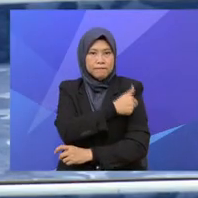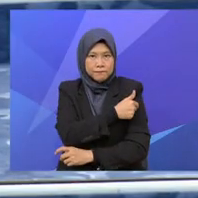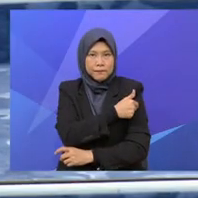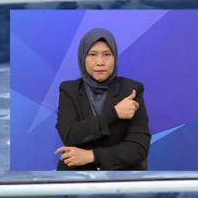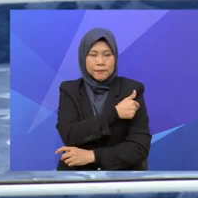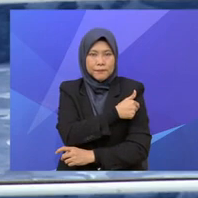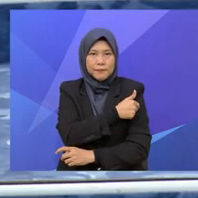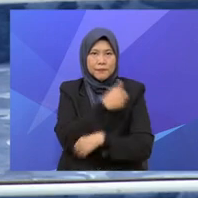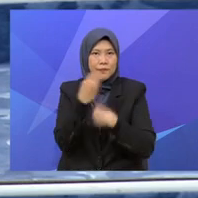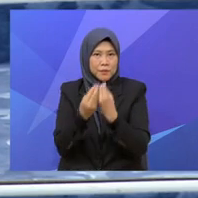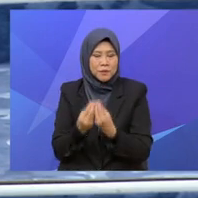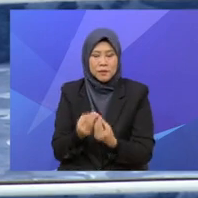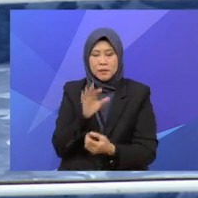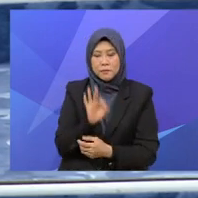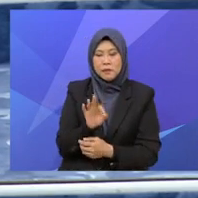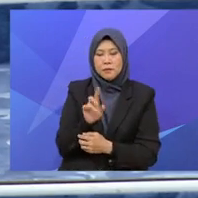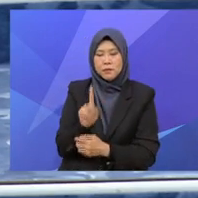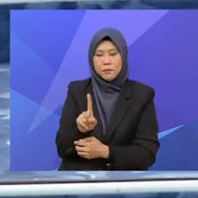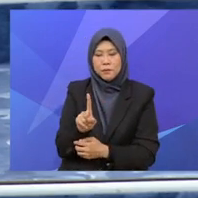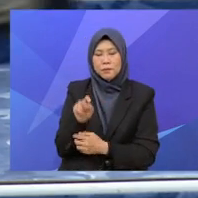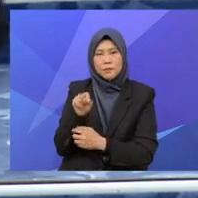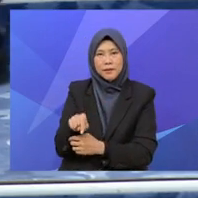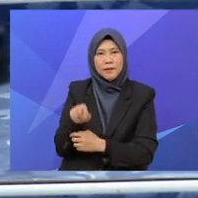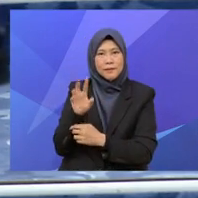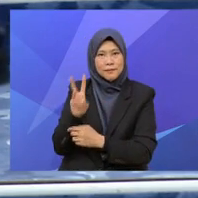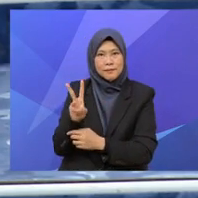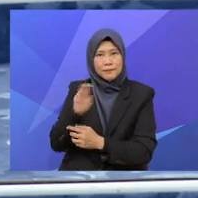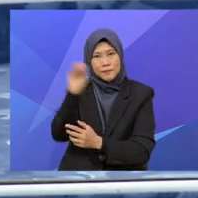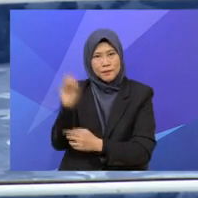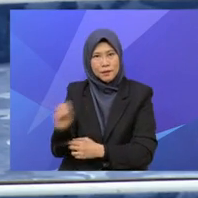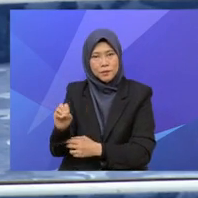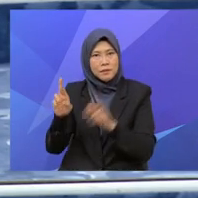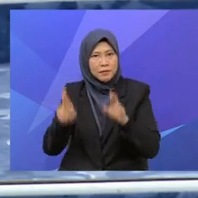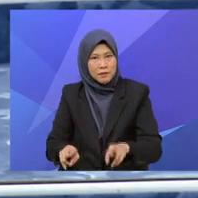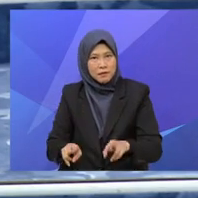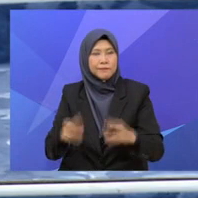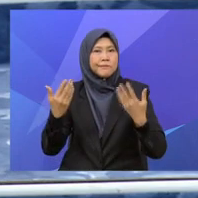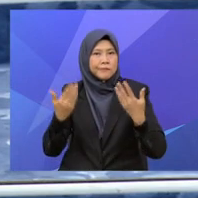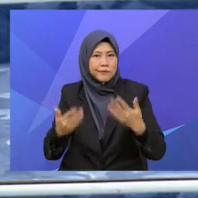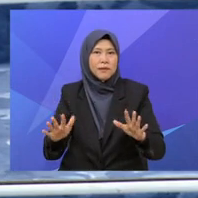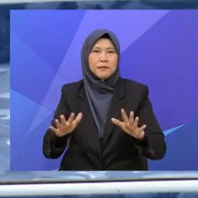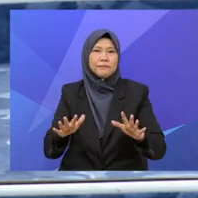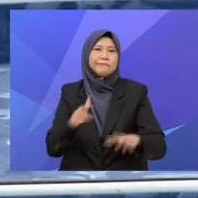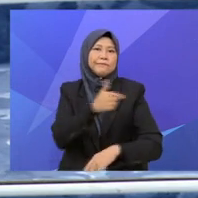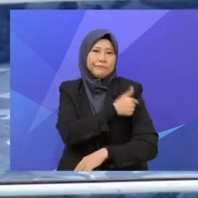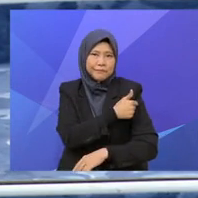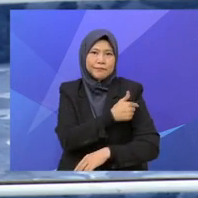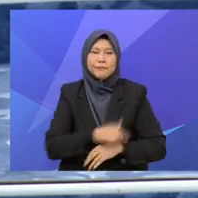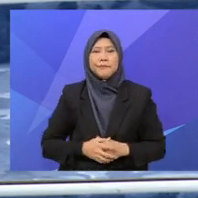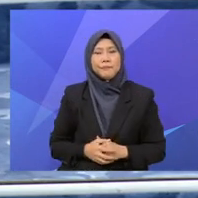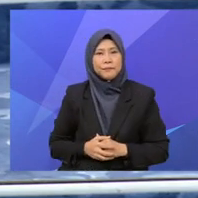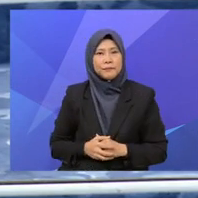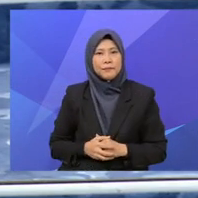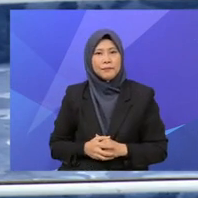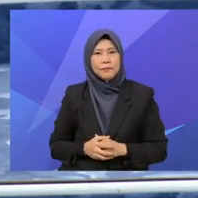sebanyak 91 populer 600 rakyat telah pun menerimanya selain depan